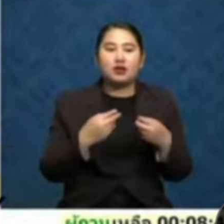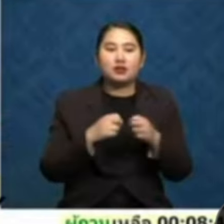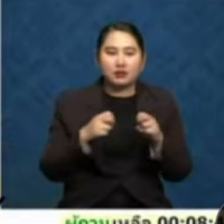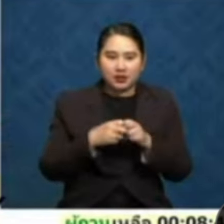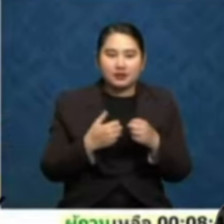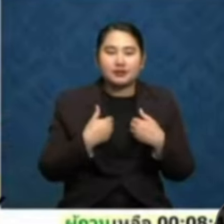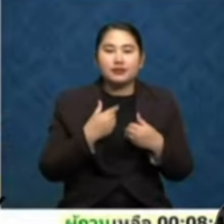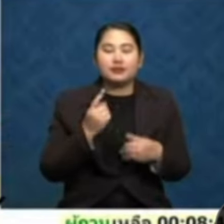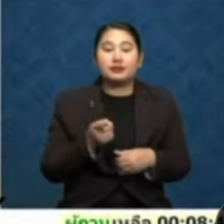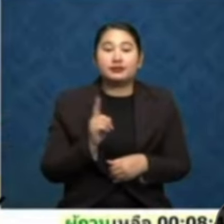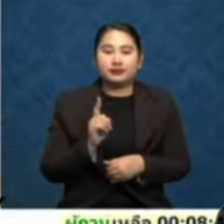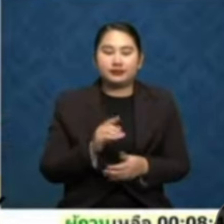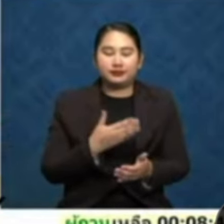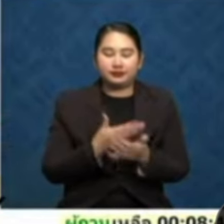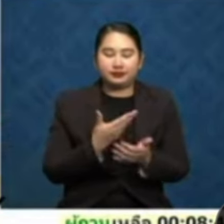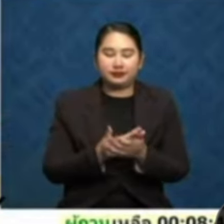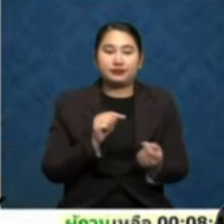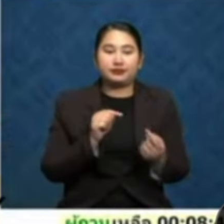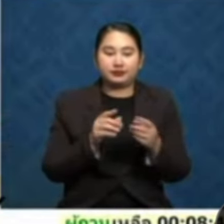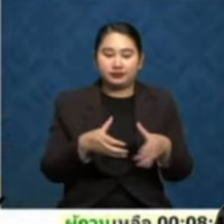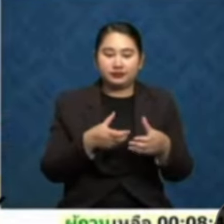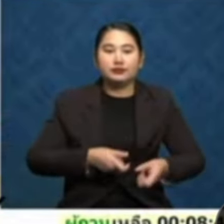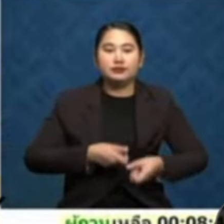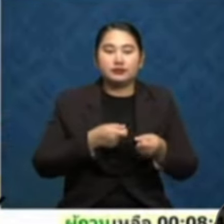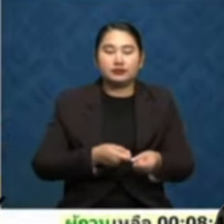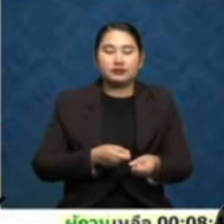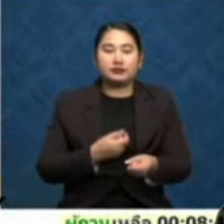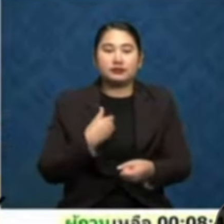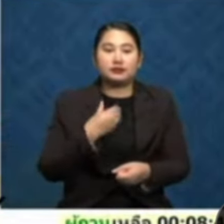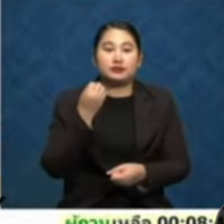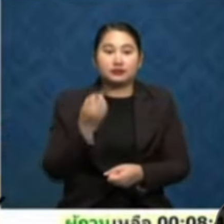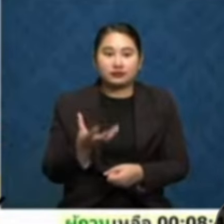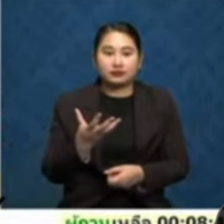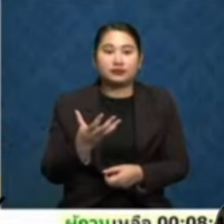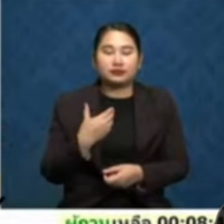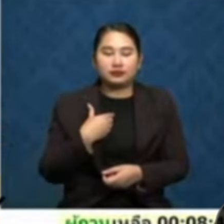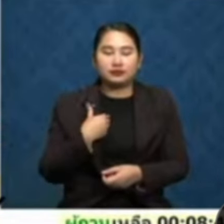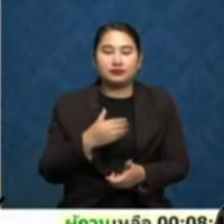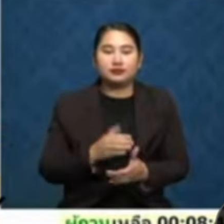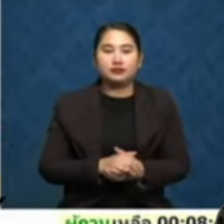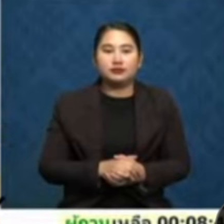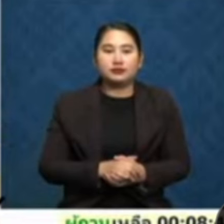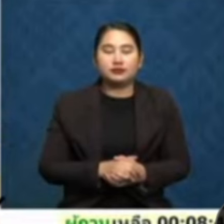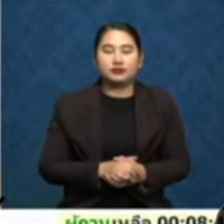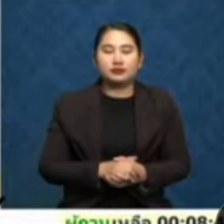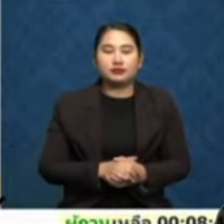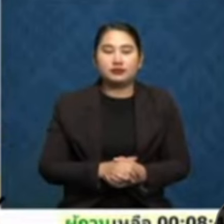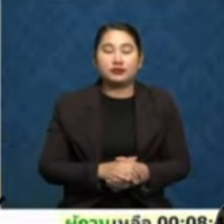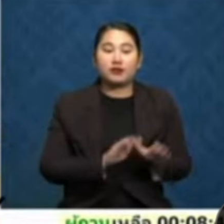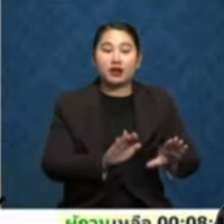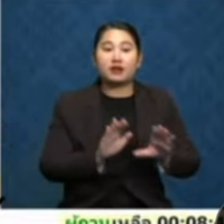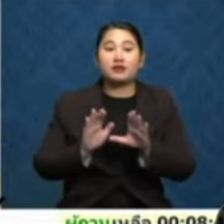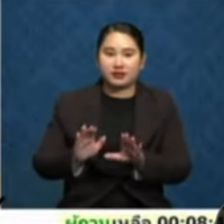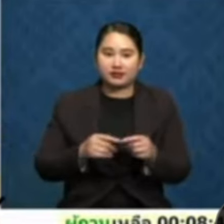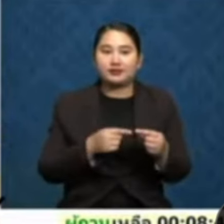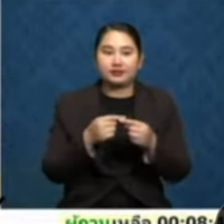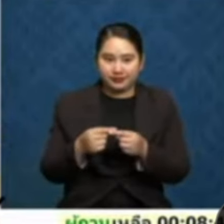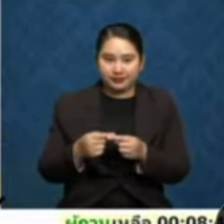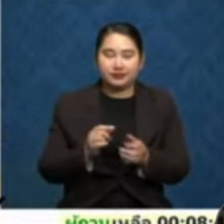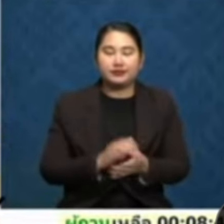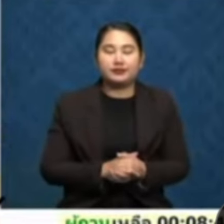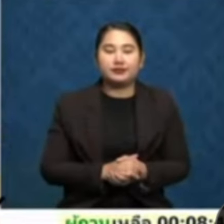ที่เกิดขึ้นหน้างานนะครับต้นทุนที่เกิดขึ้นกับเกษตรกรมีมากกว่าเงินที่รัฐบาลจ่ายเยียวยาชดเชยก็อยากจะฝากนะครับอีก